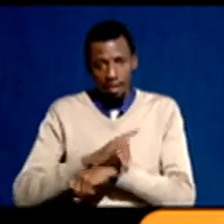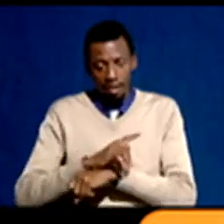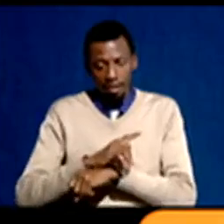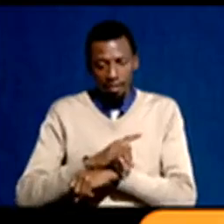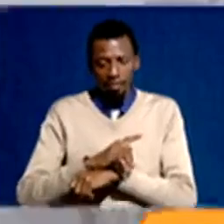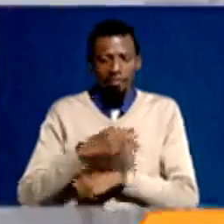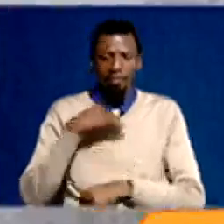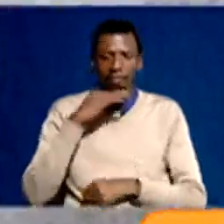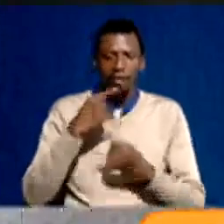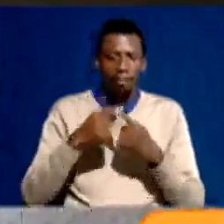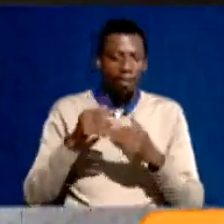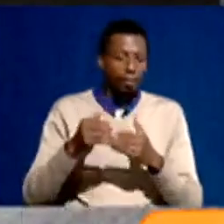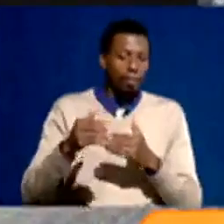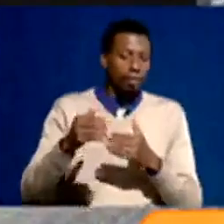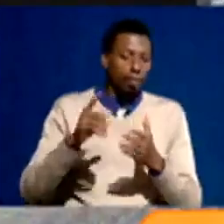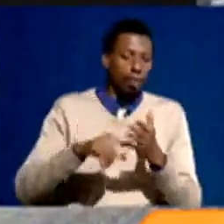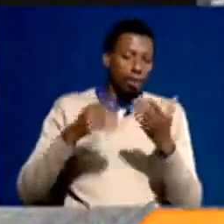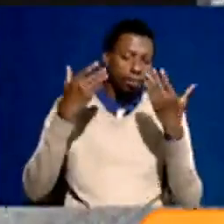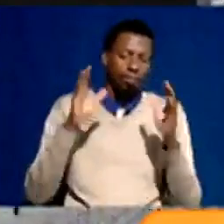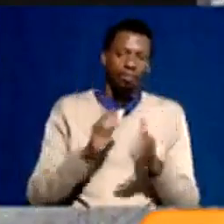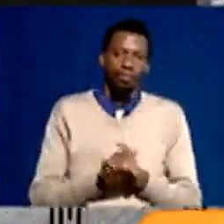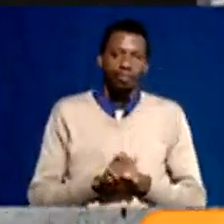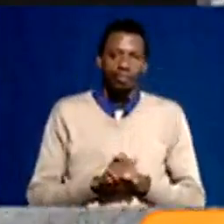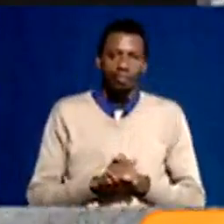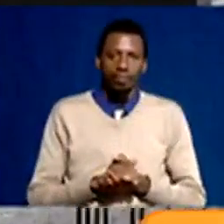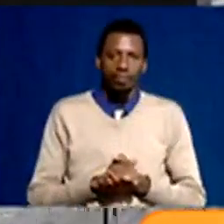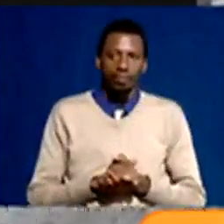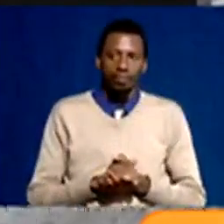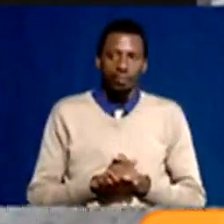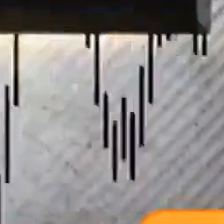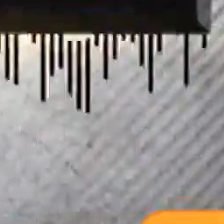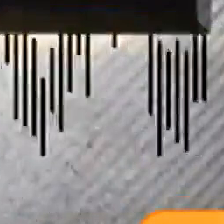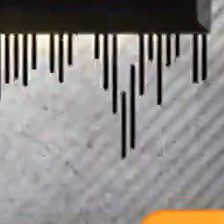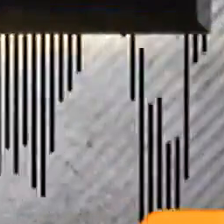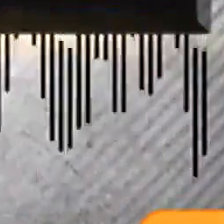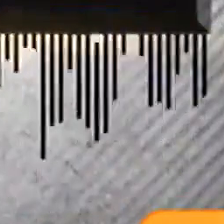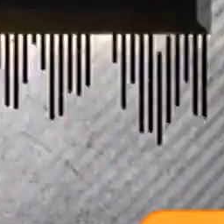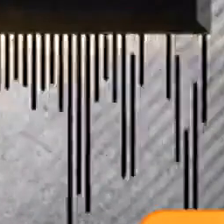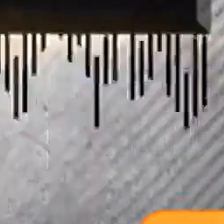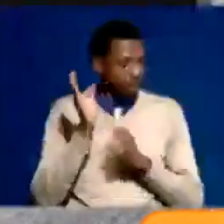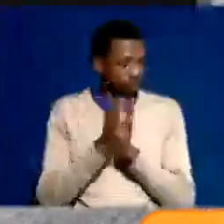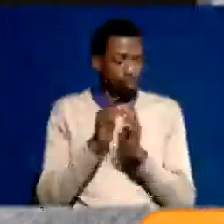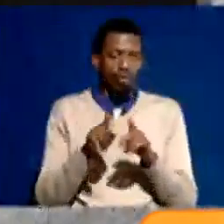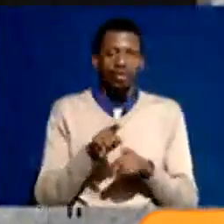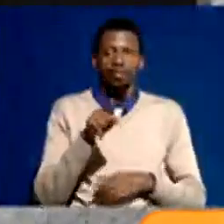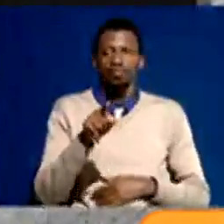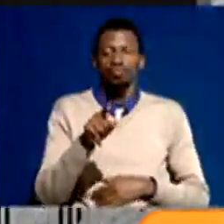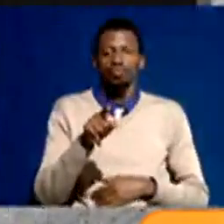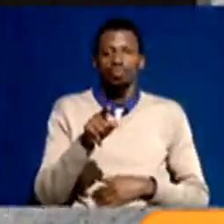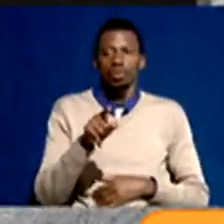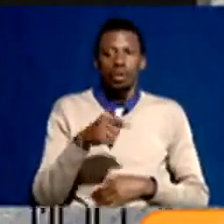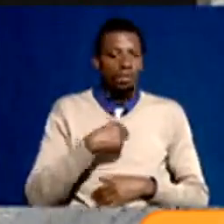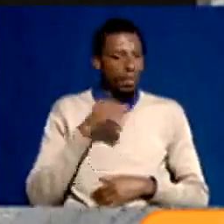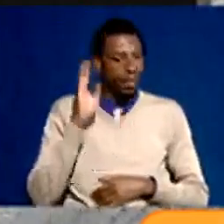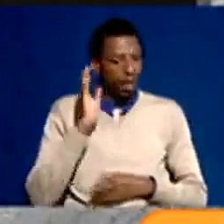hafahamu kilichofanyika. Kwa media nilisikia story kama wewe vile umesikia kwamba alikuwa ameruka kwa kitu